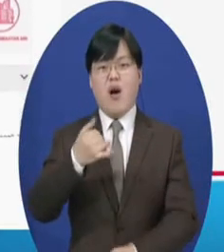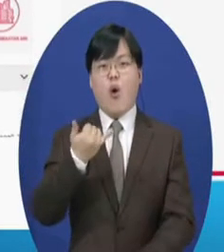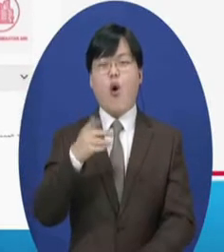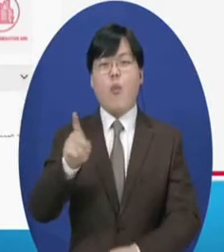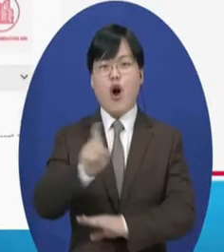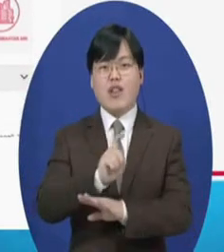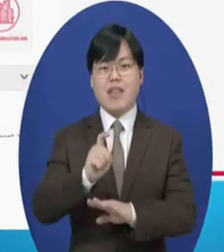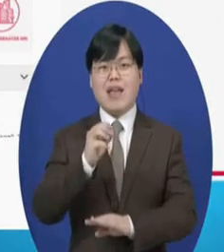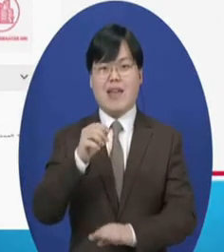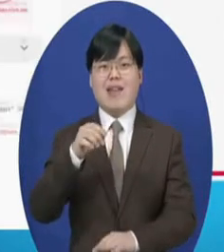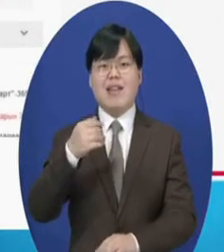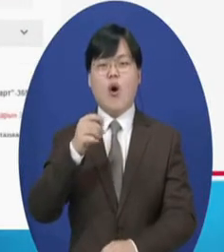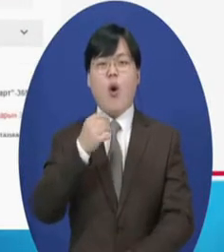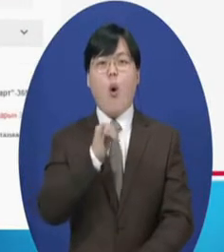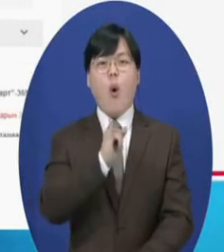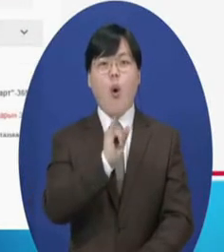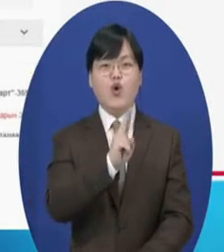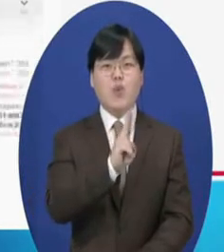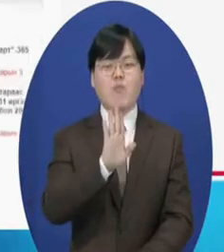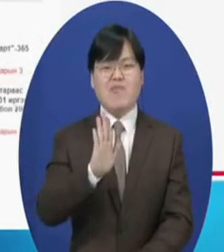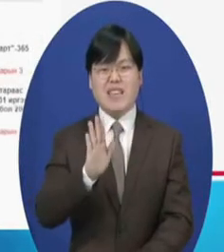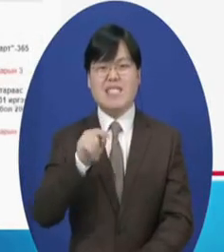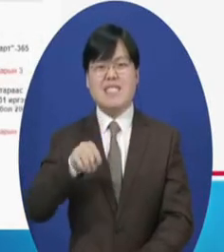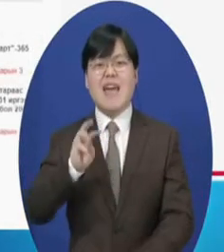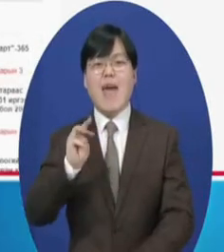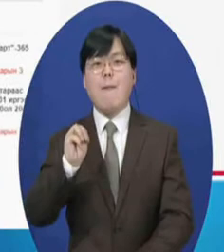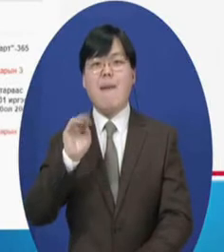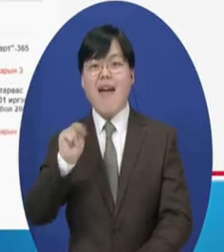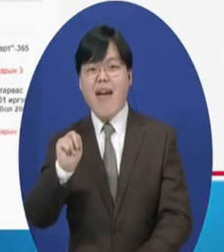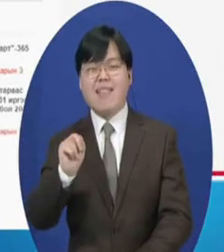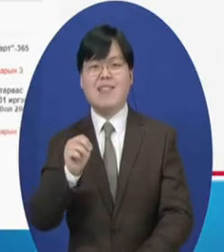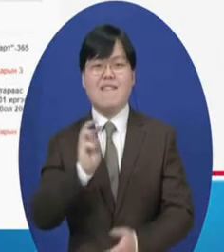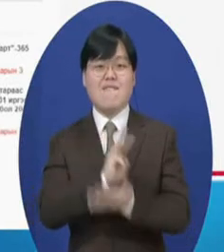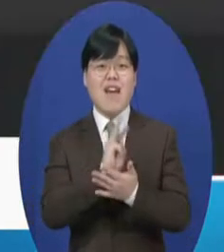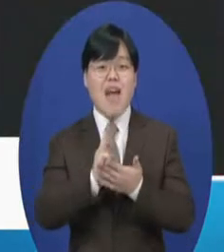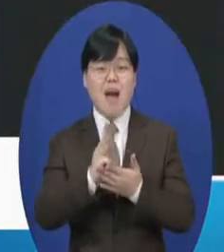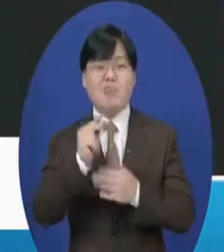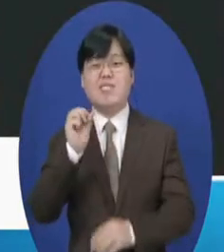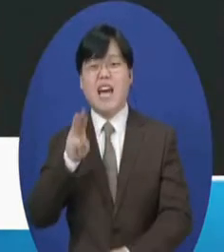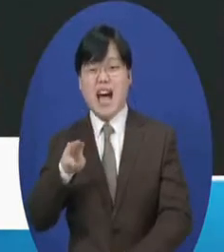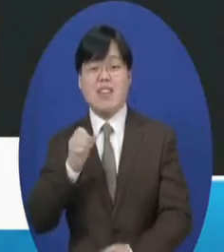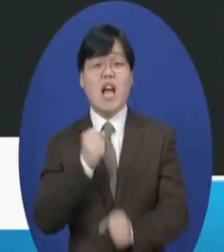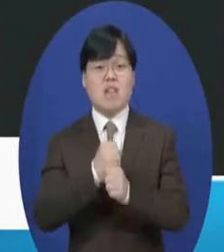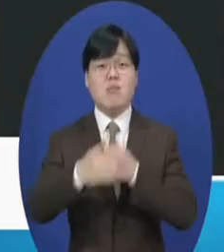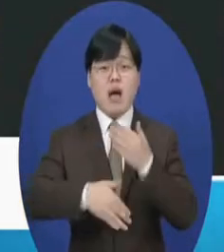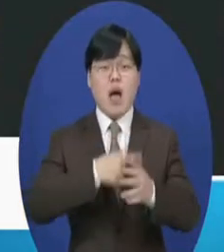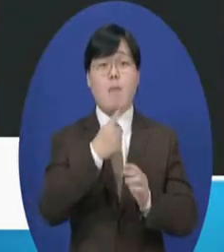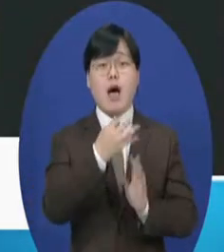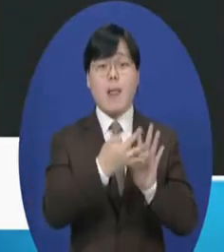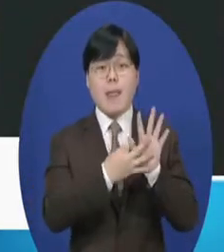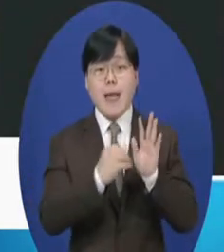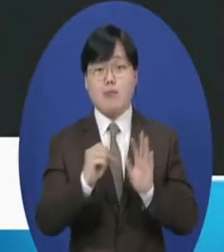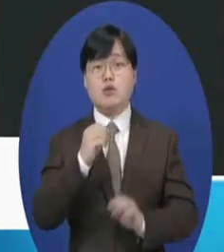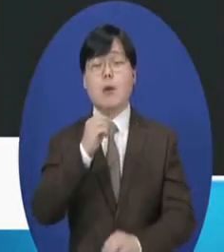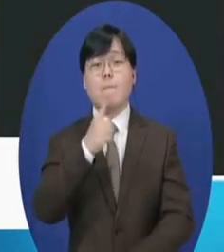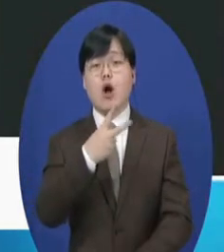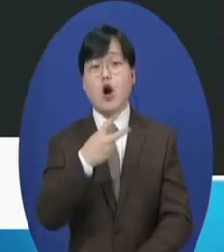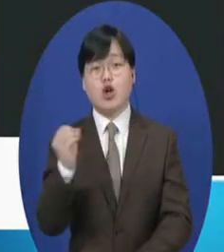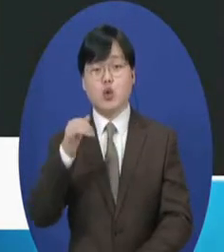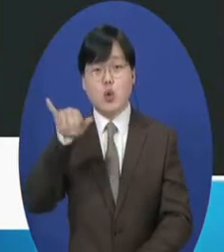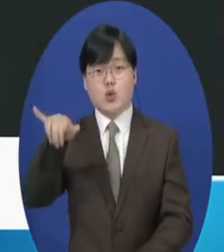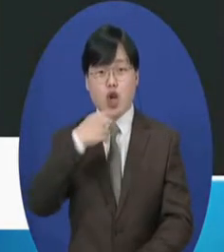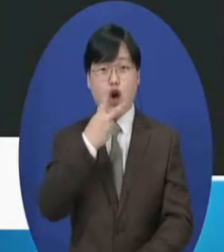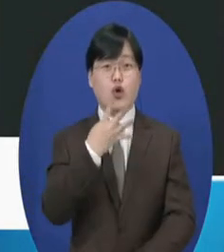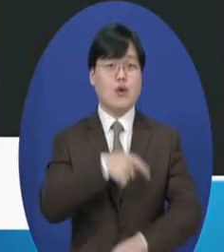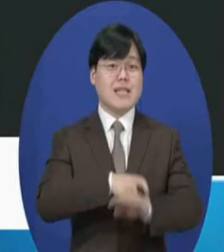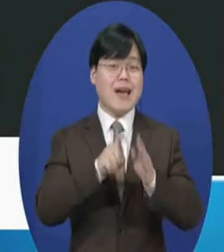даргын хамгийн газрын Улаанбаатар цэг юм. Нийслэлийн мэдээ Facebook хуудсанд чатбот үүсгэсэн. Үүнээс гадна 1800-1200 дугаарт